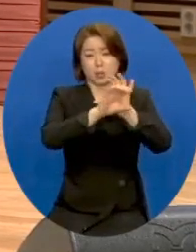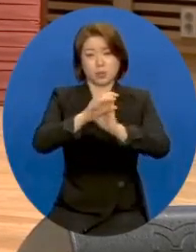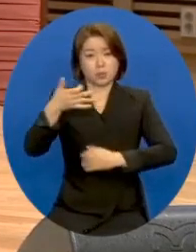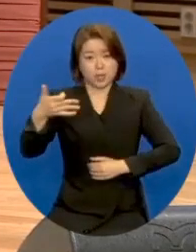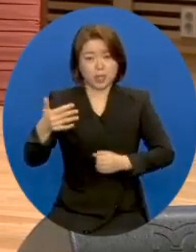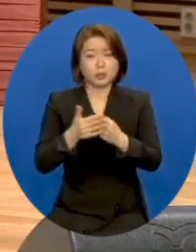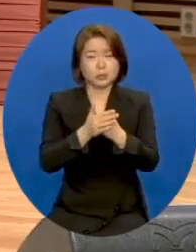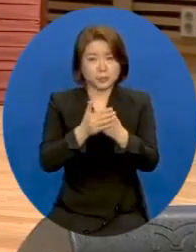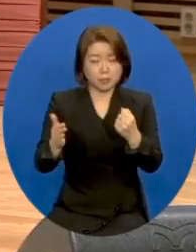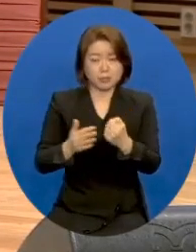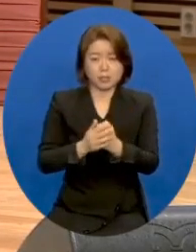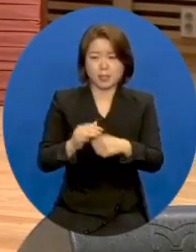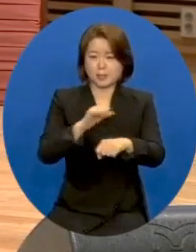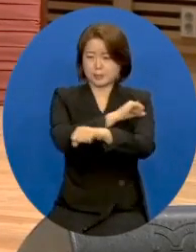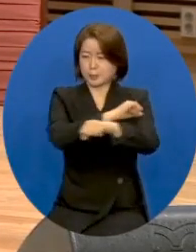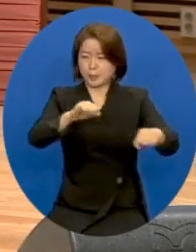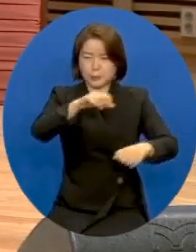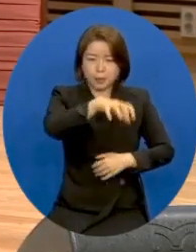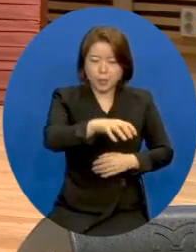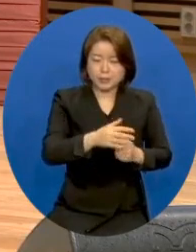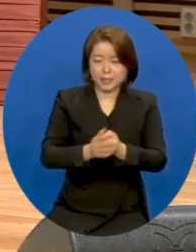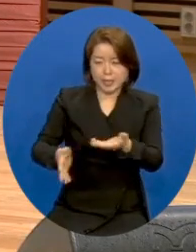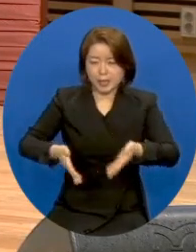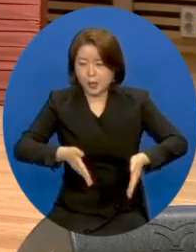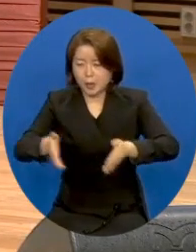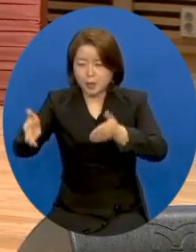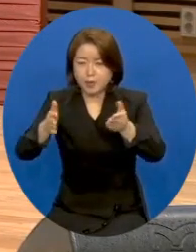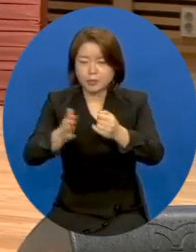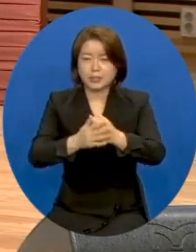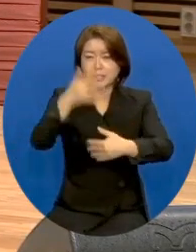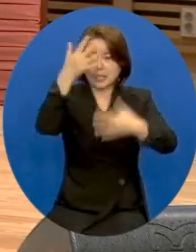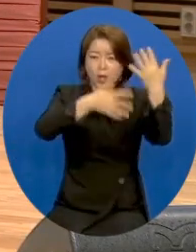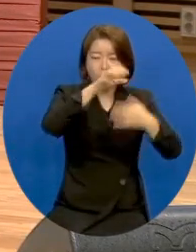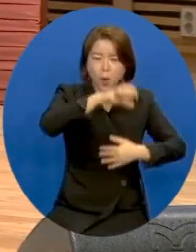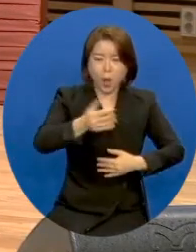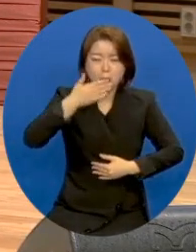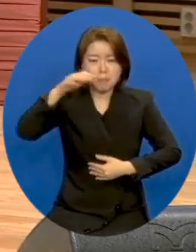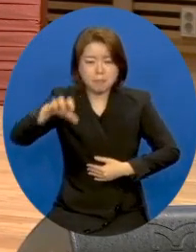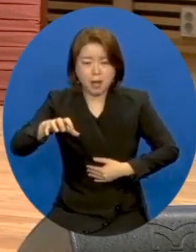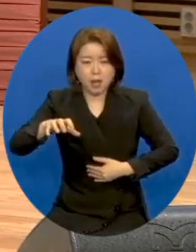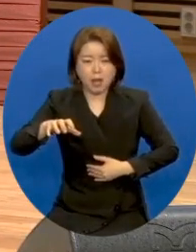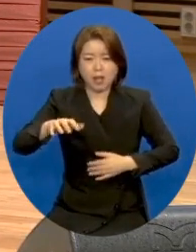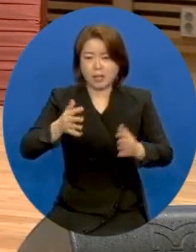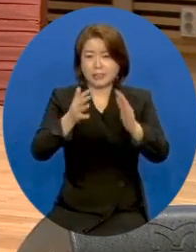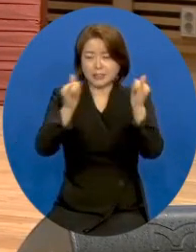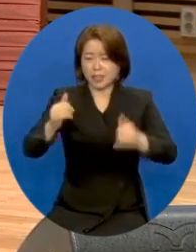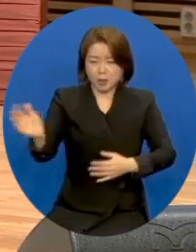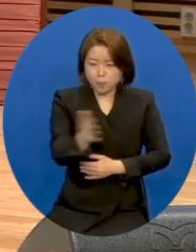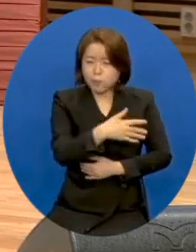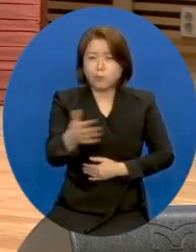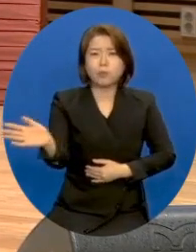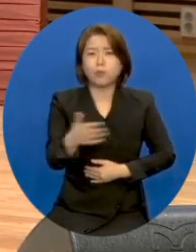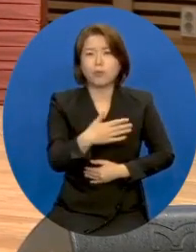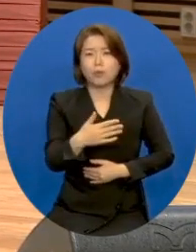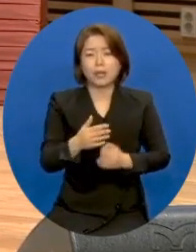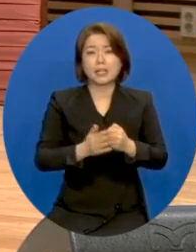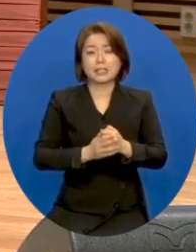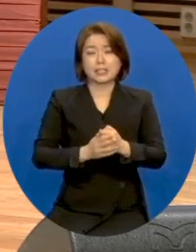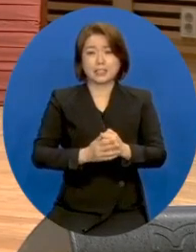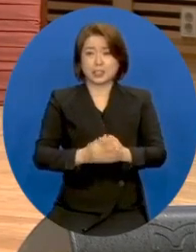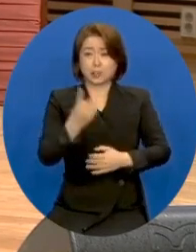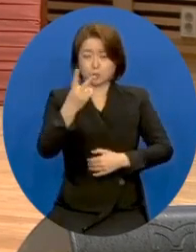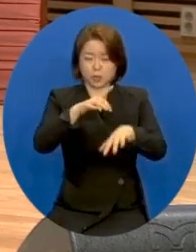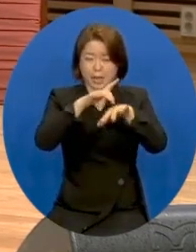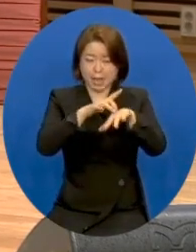때문에 광장도 거리도 극장도 식당도 다 사람이 없는 그 둘만